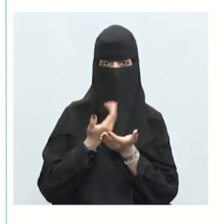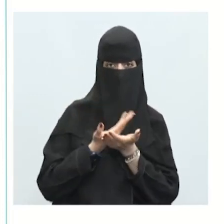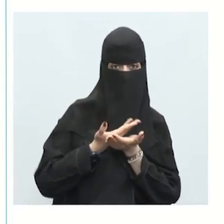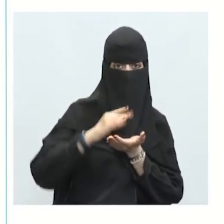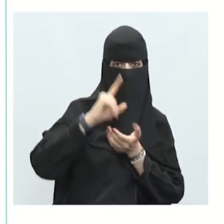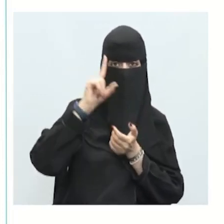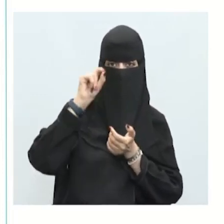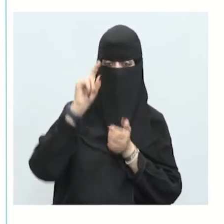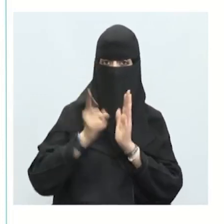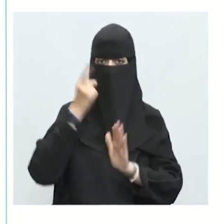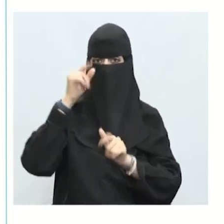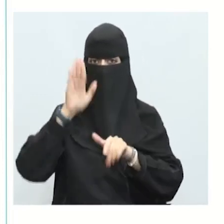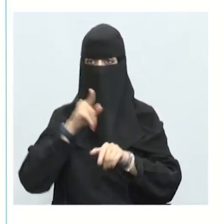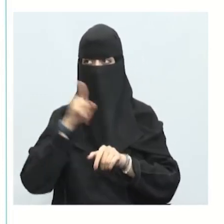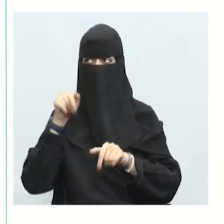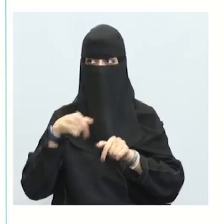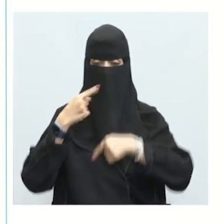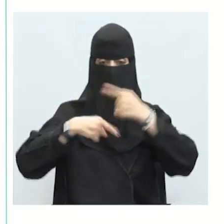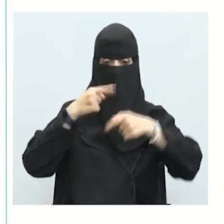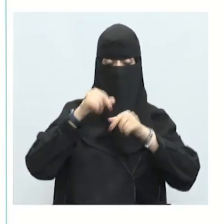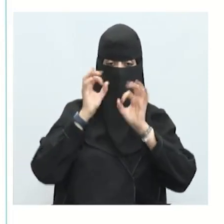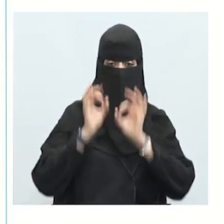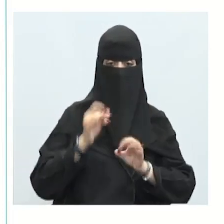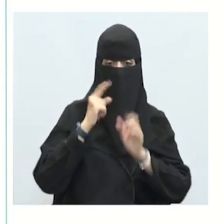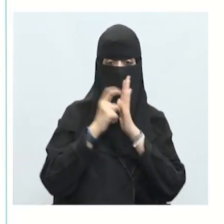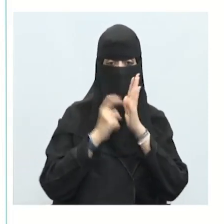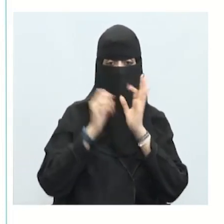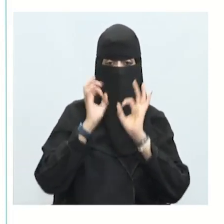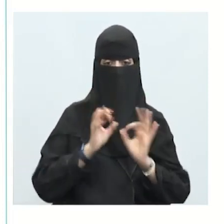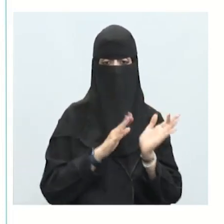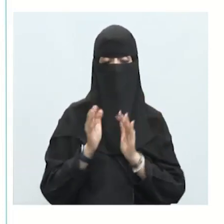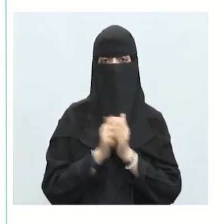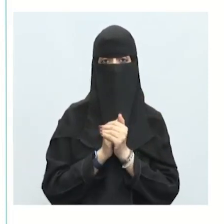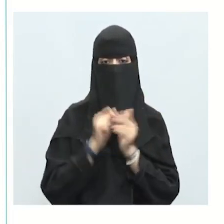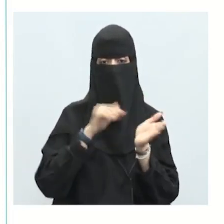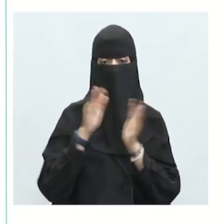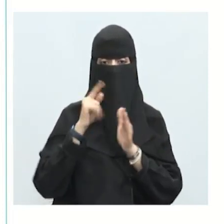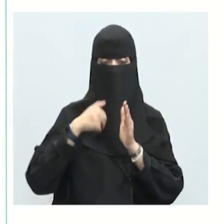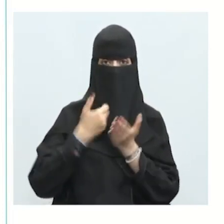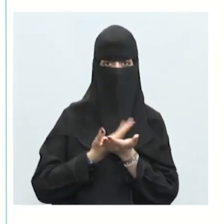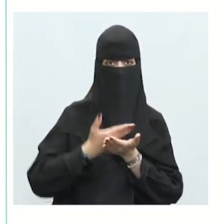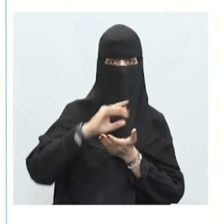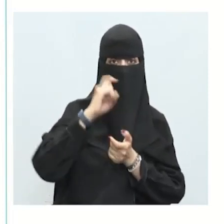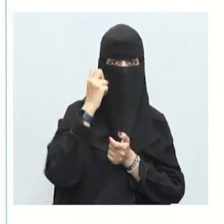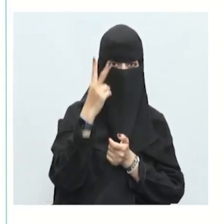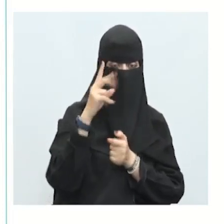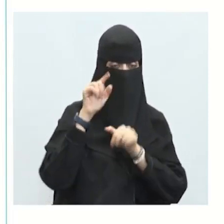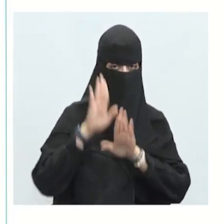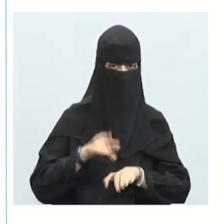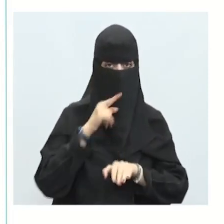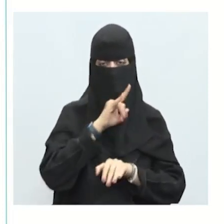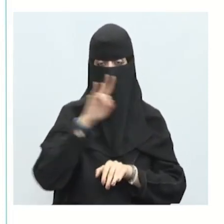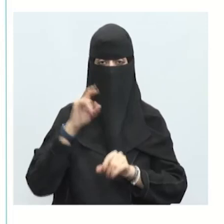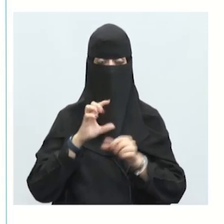هي برنت ممتاز هي تابعه لتحقق الشرط اذا تحقق الشرط اما برنت الثانيه فهي